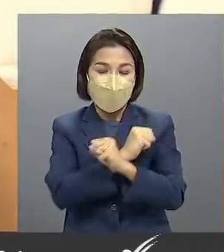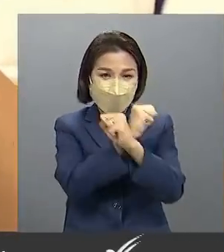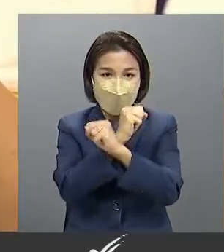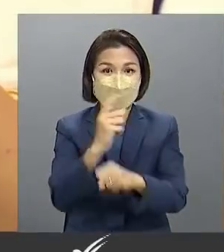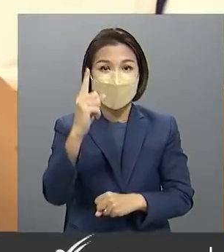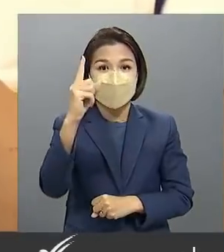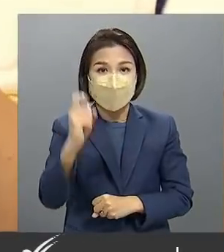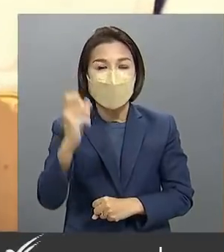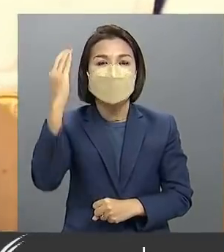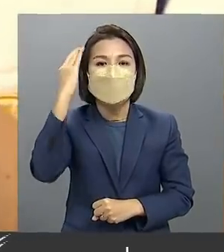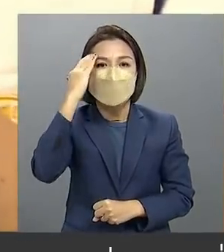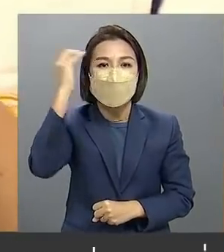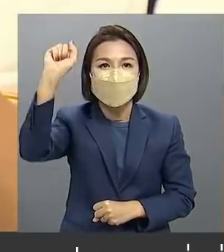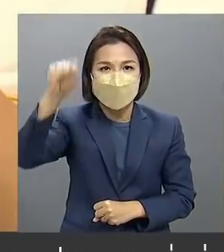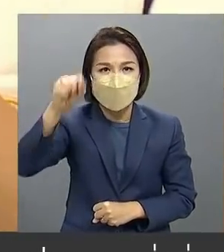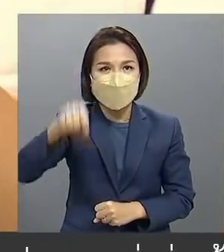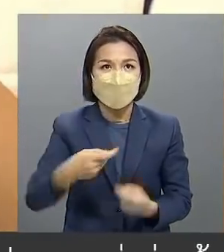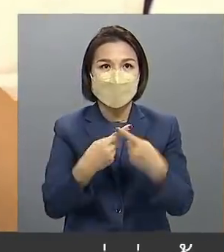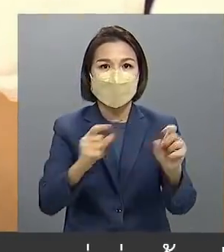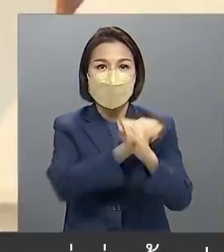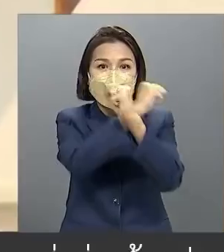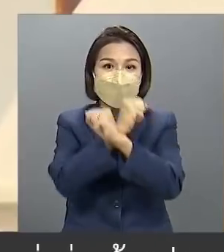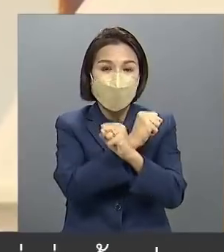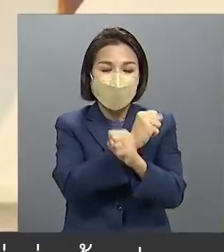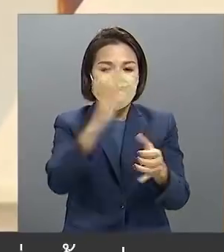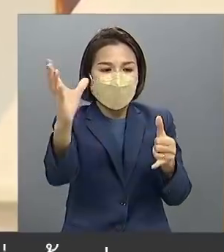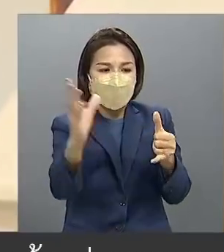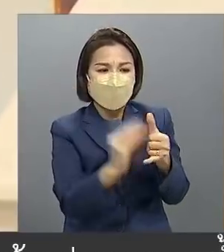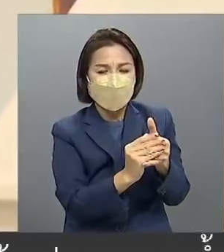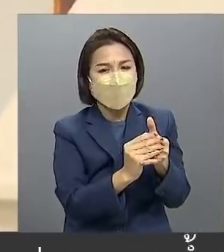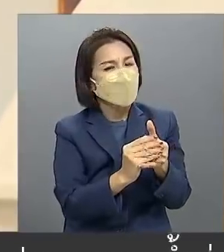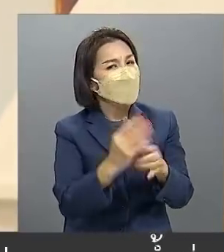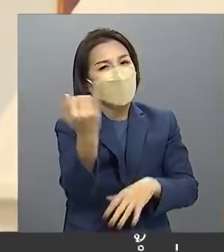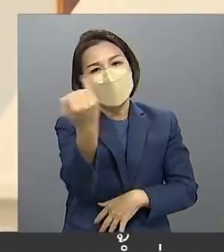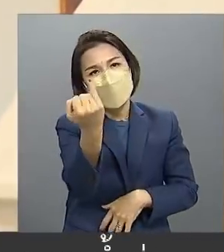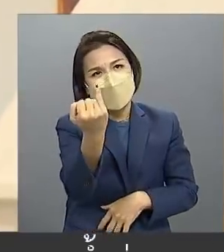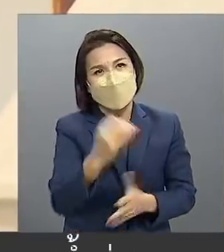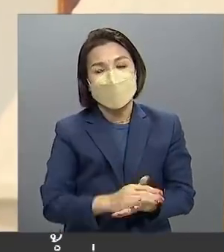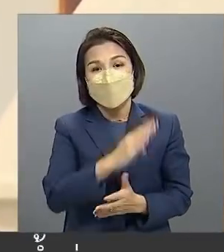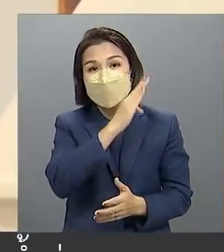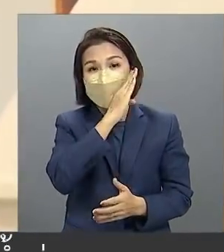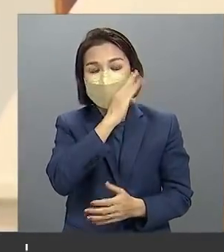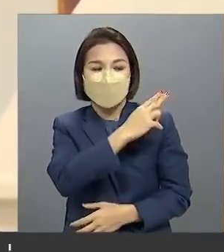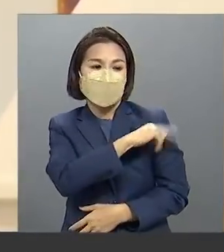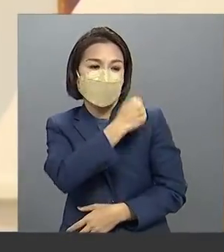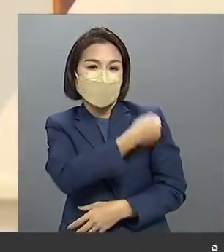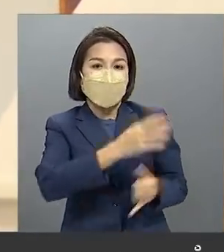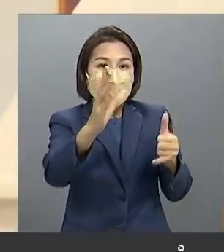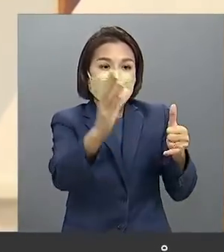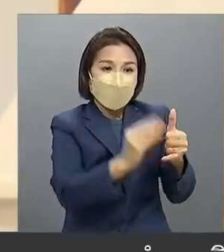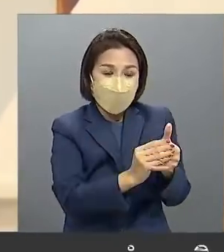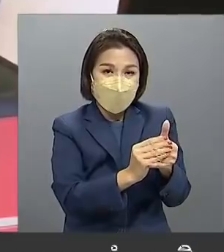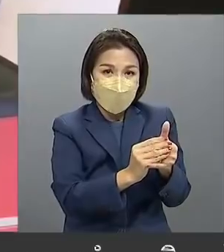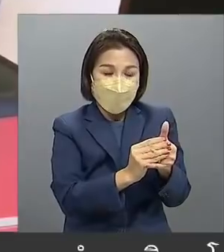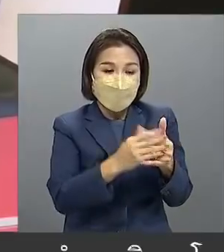คะแต่ว่าป้องกันการติดเชื้อไม่ดีนักค่ะถ้าแพทย์ป่วยติดเชื้อ ป่วยกักตัวผลกระทบต่อง